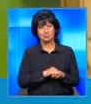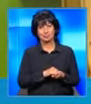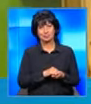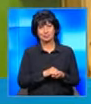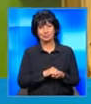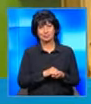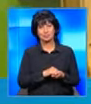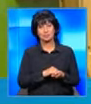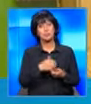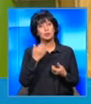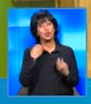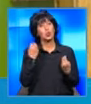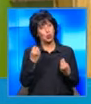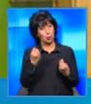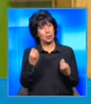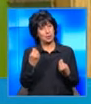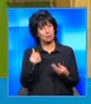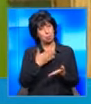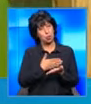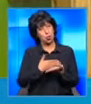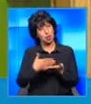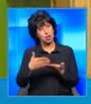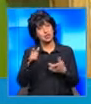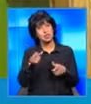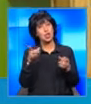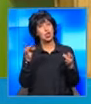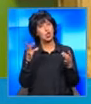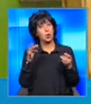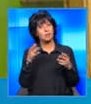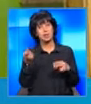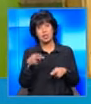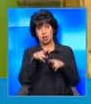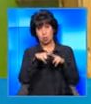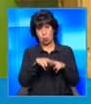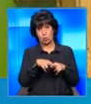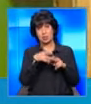Добре, продължаваме сега с новините. Останете с тях и Виктория Готова.